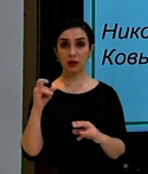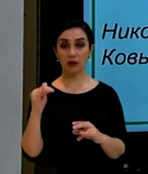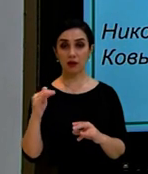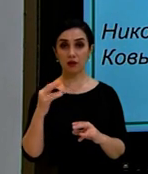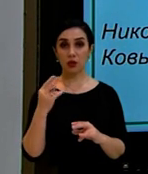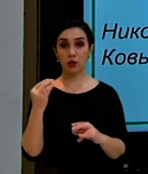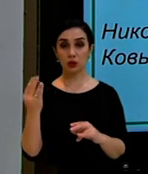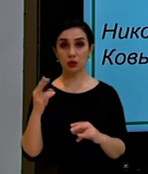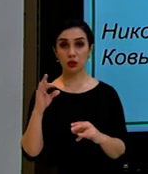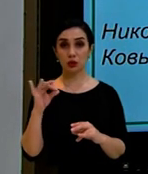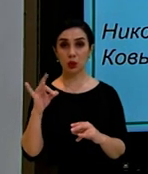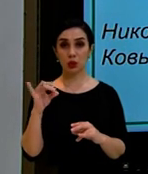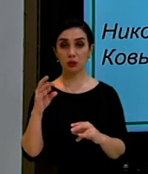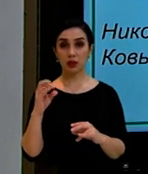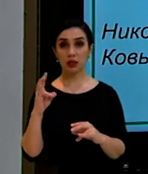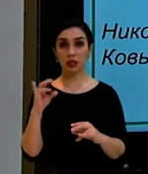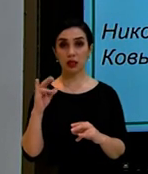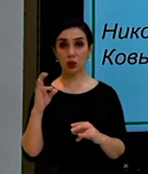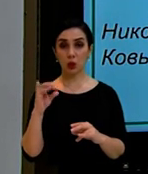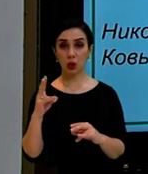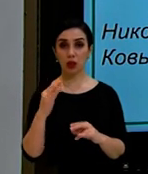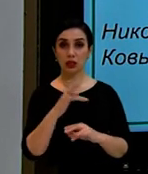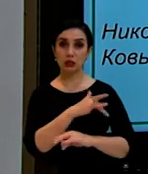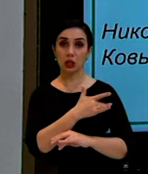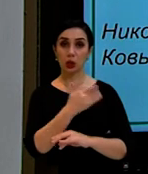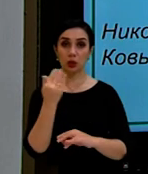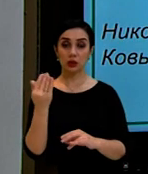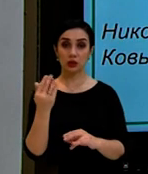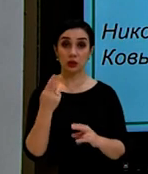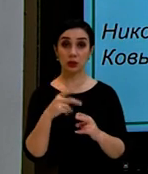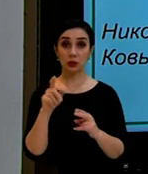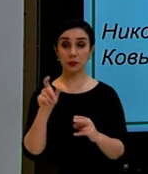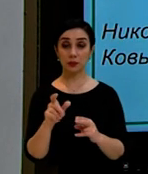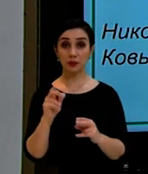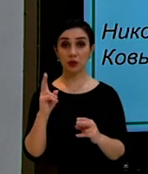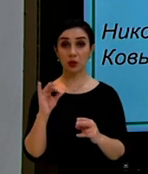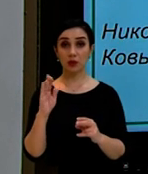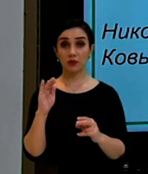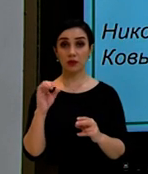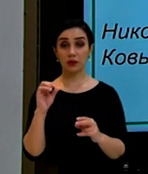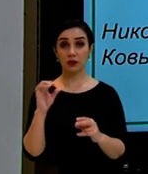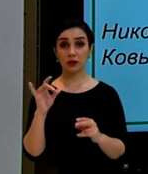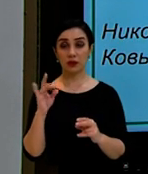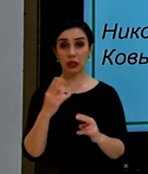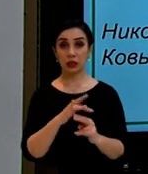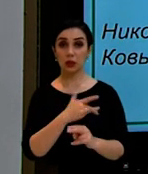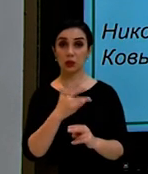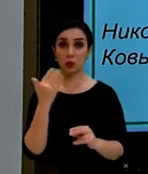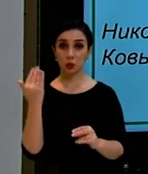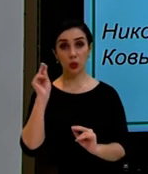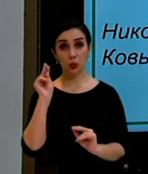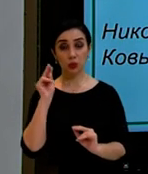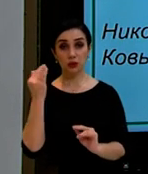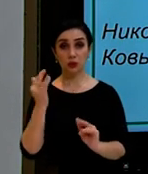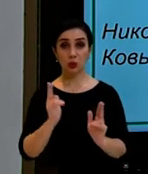влюбленный в dore мену николь служанка журдена калгель слуга клеанта